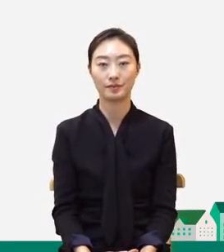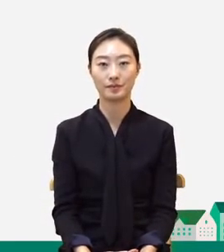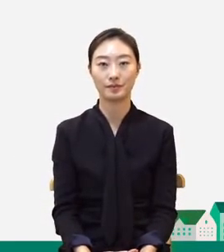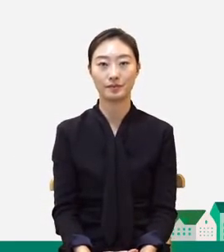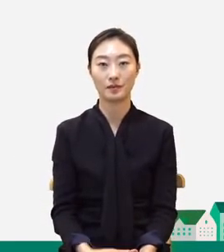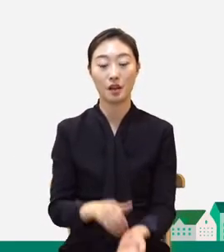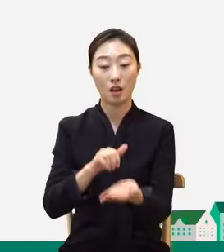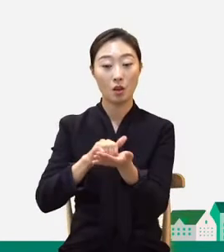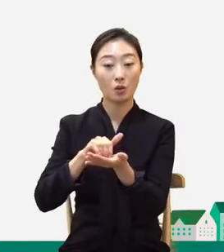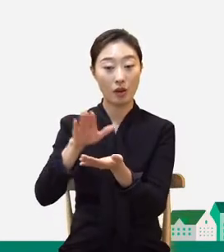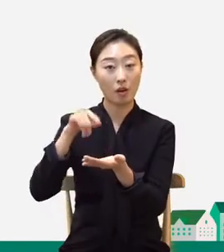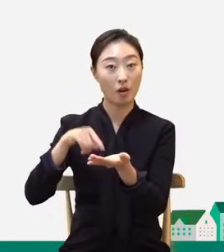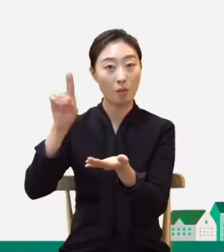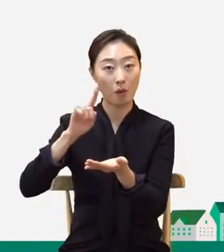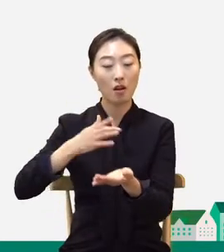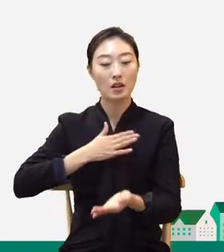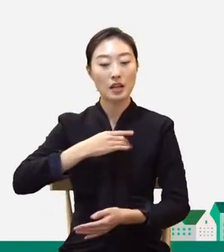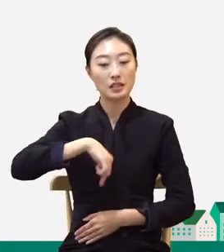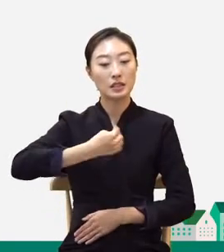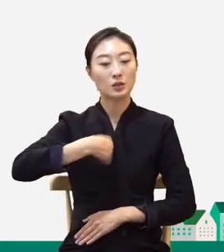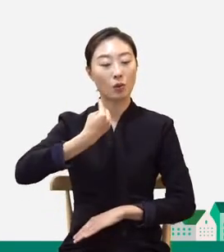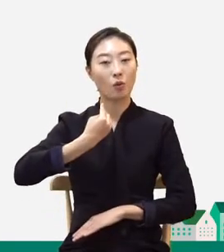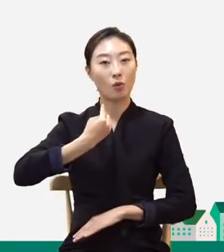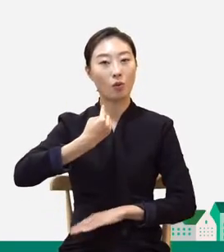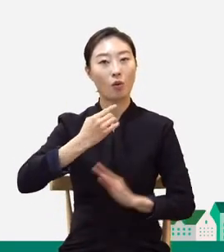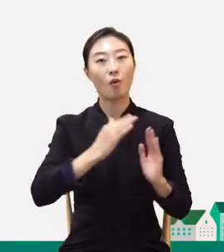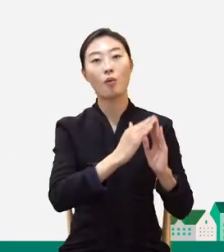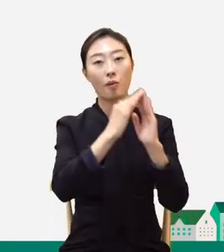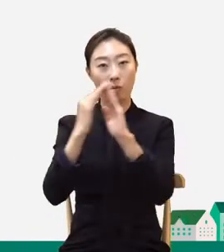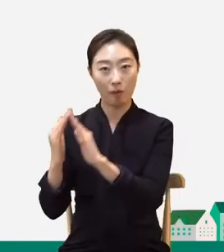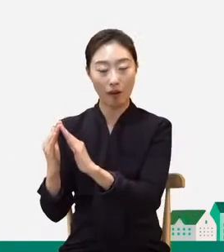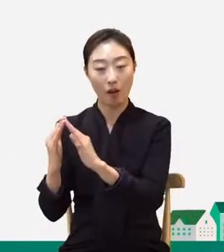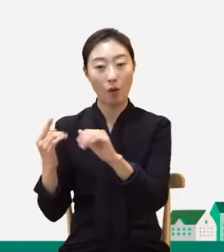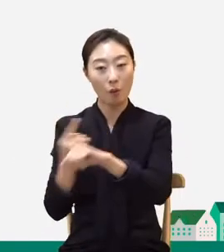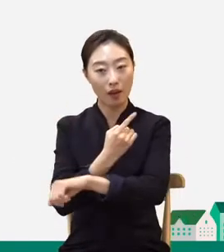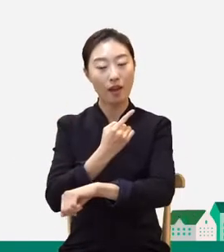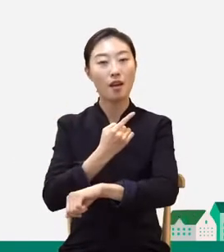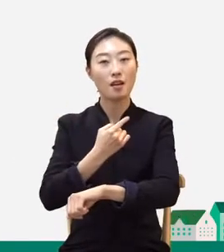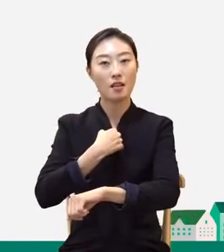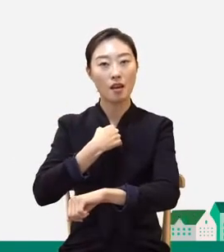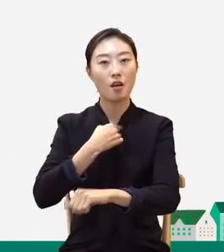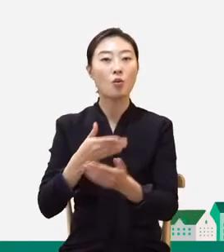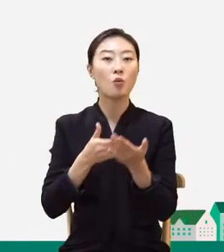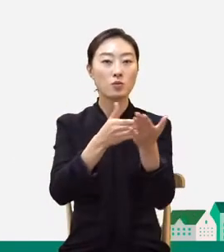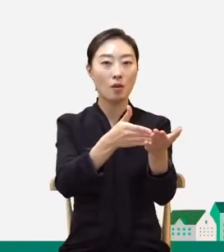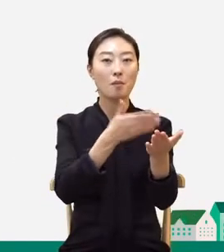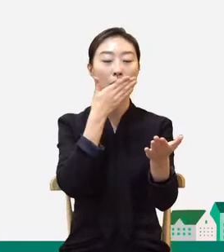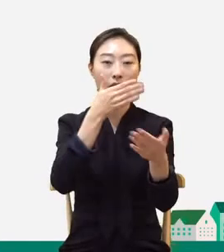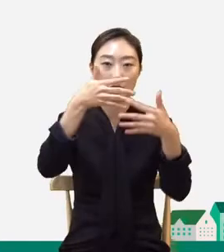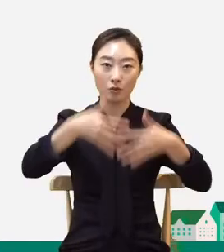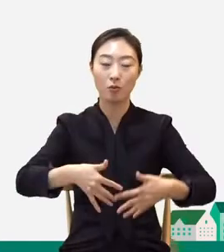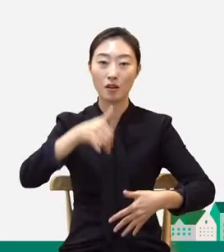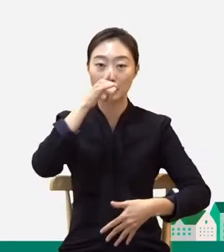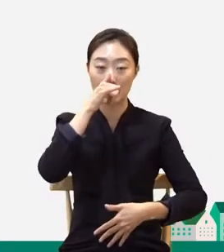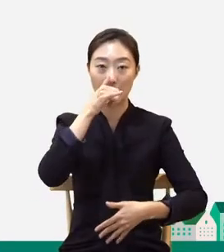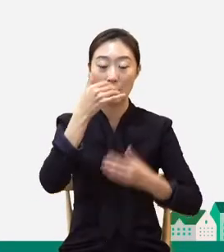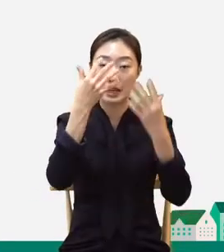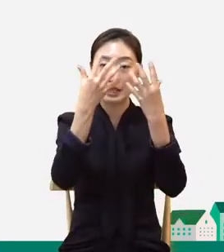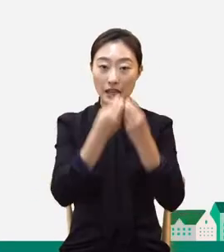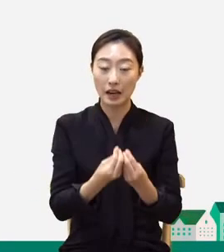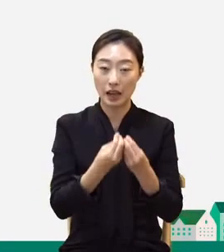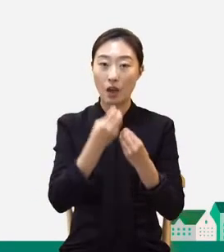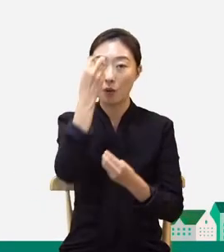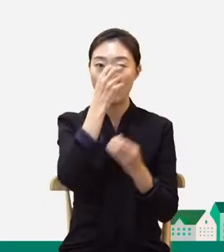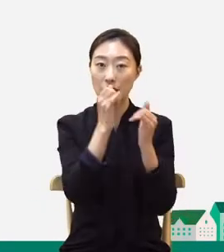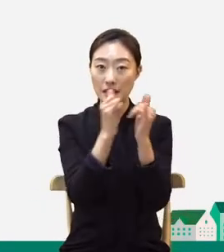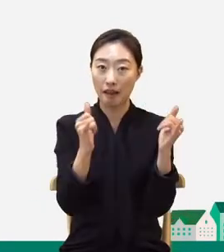태거가 있는데요. 자발적인 태거 외에 태거를 요청할 수 있는 사유가 있습니다. 우선 사례관리자를 주기적으로